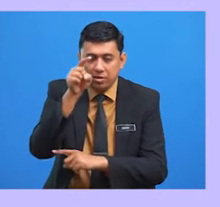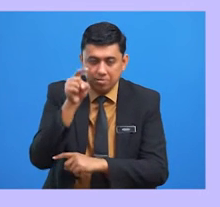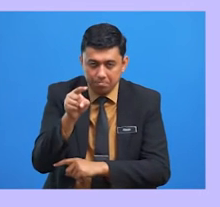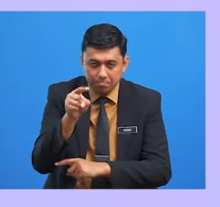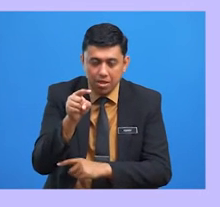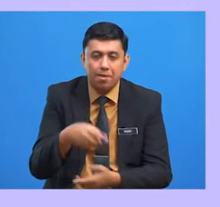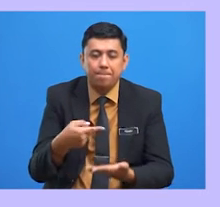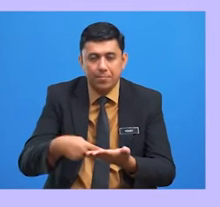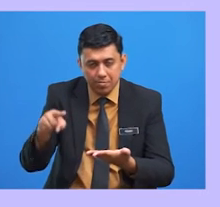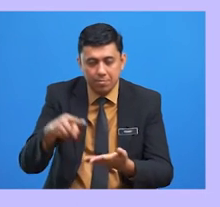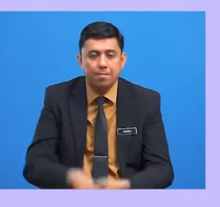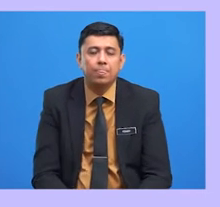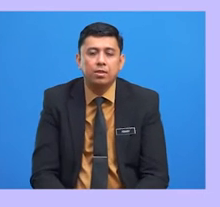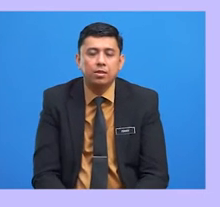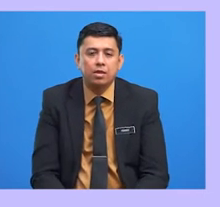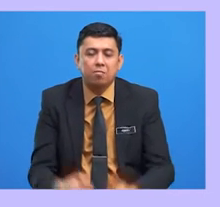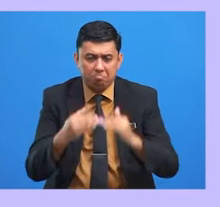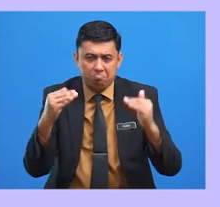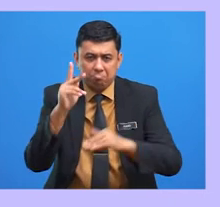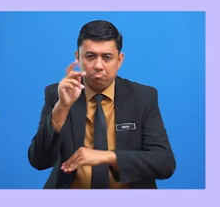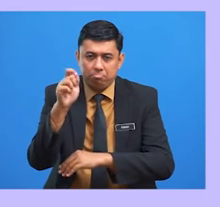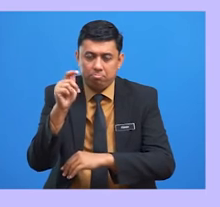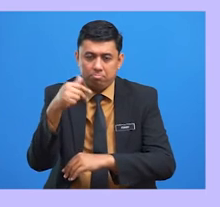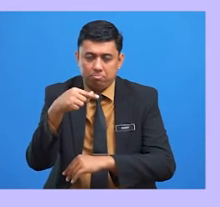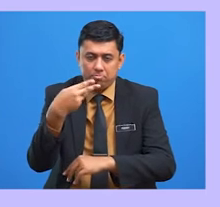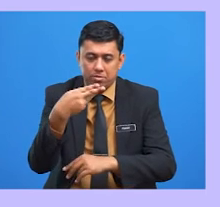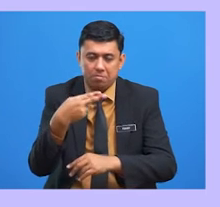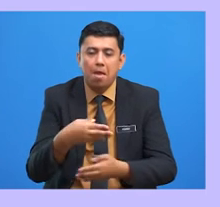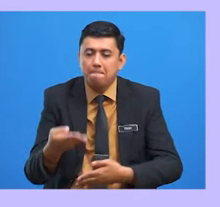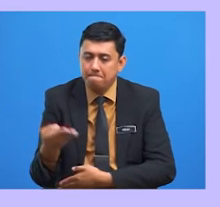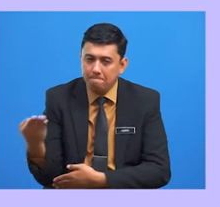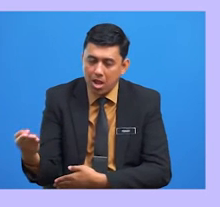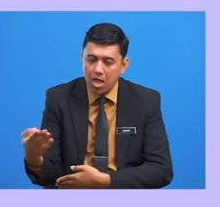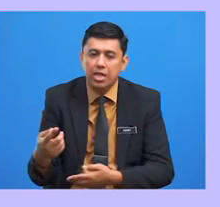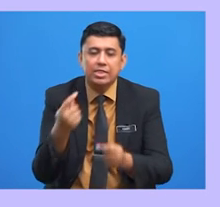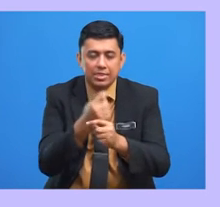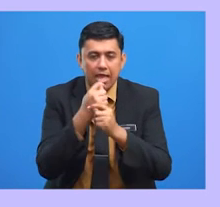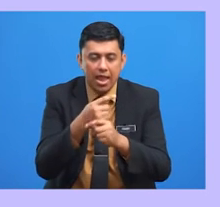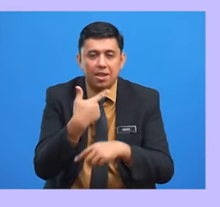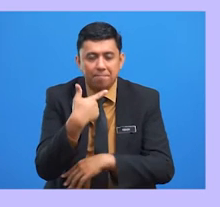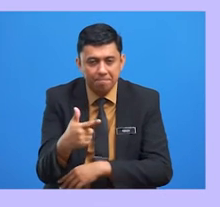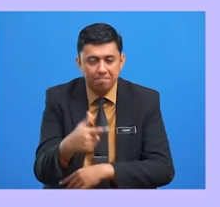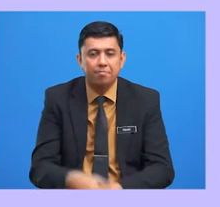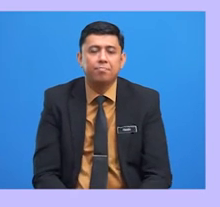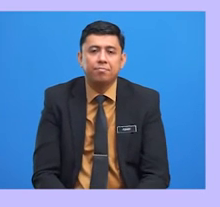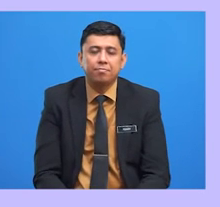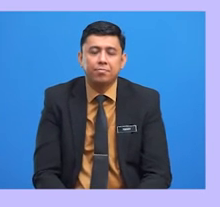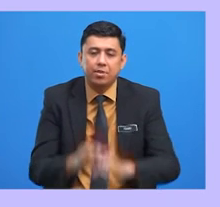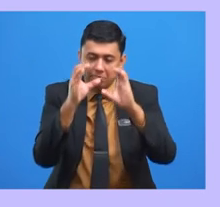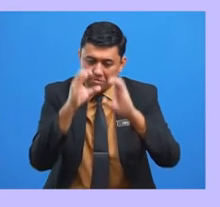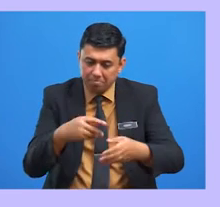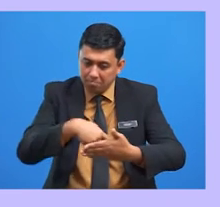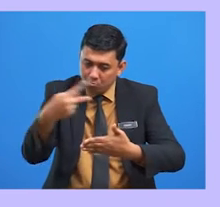perbelanjaan, bilangan kegunaan, tahap ketagihan dan barang tahan lama. Di samping itu juga,